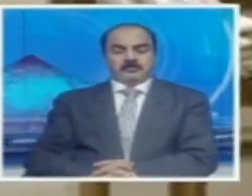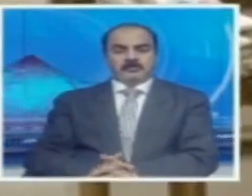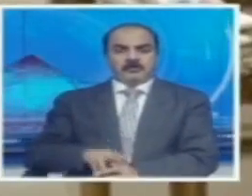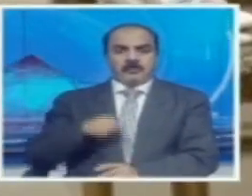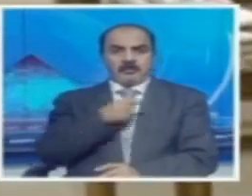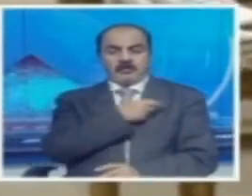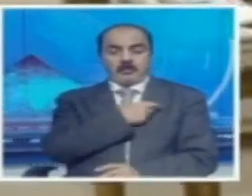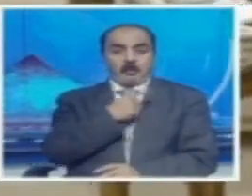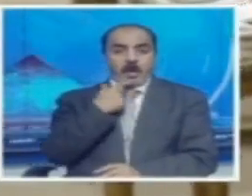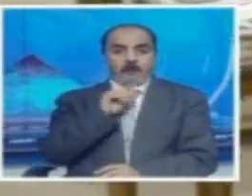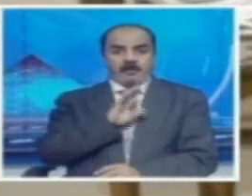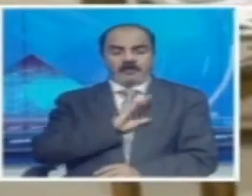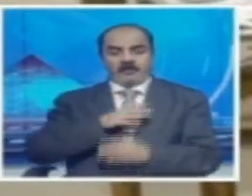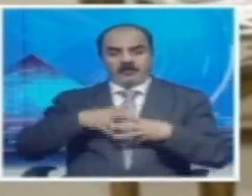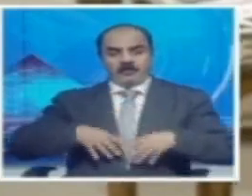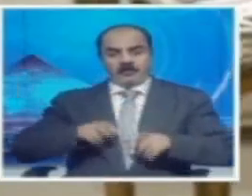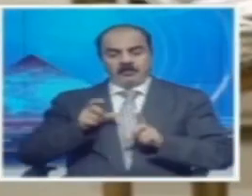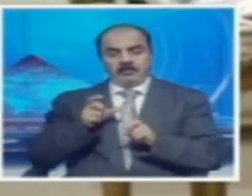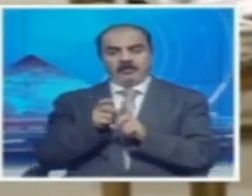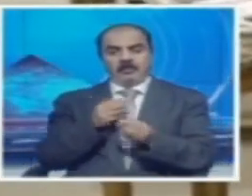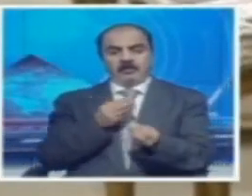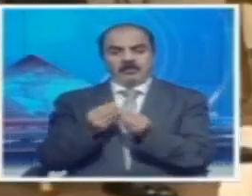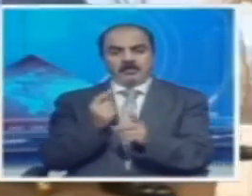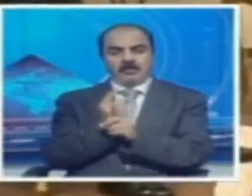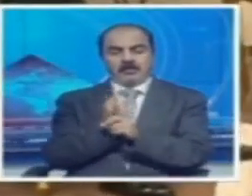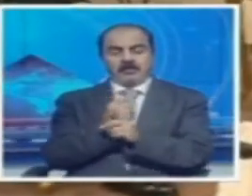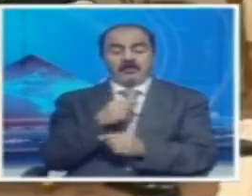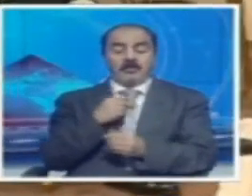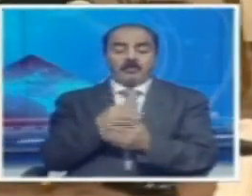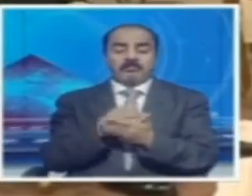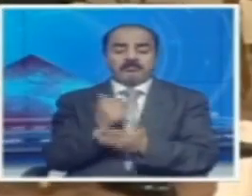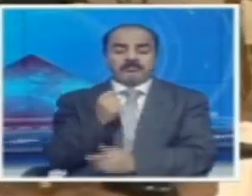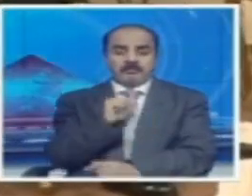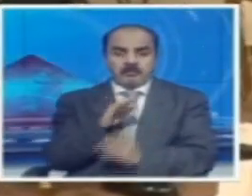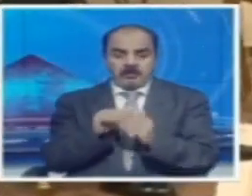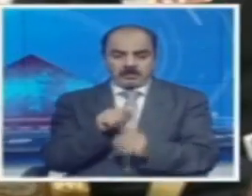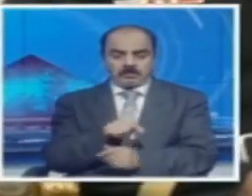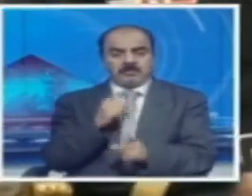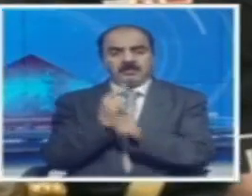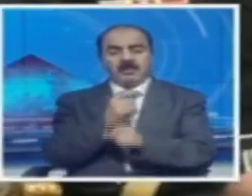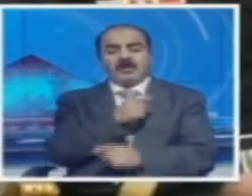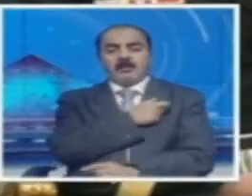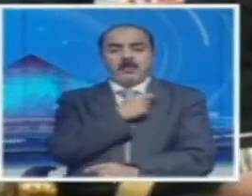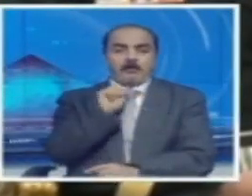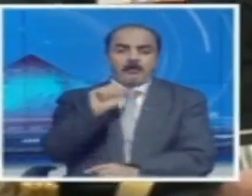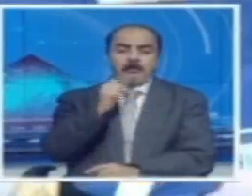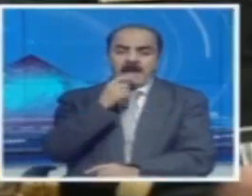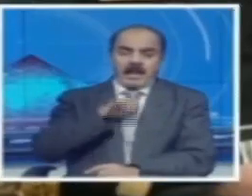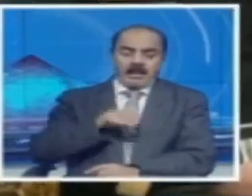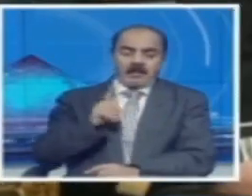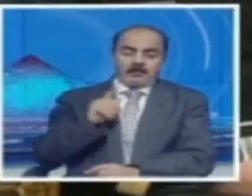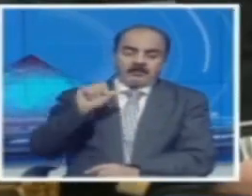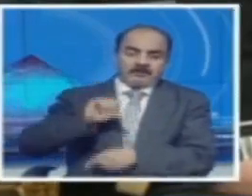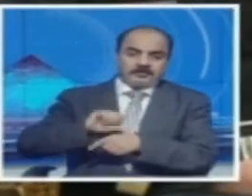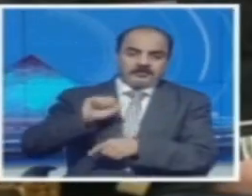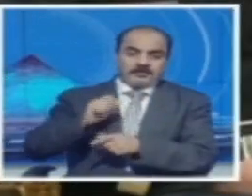التقى الفريق أول محمد زكي القائد العام للقوات المسلحة وزير الدفاع والإنتاج الحربي، الفريق أول مايكل كوريلا قائد